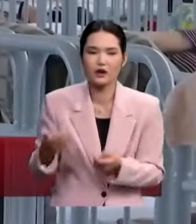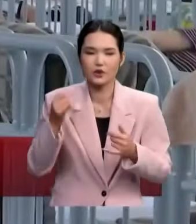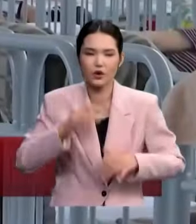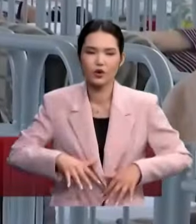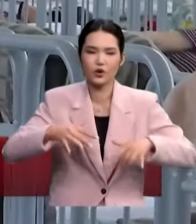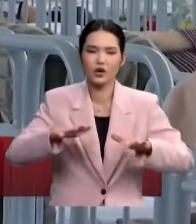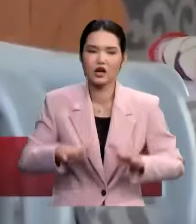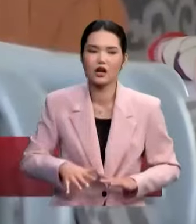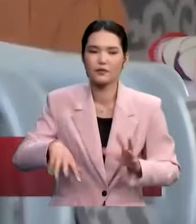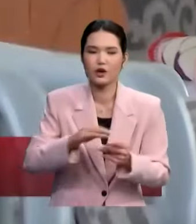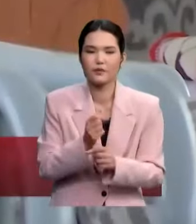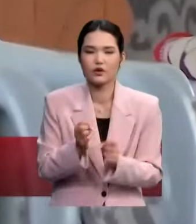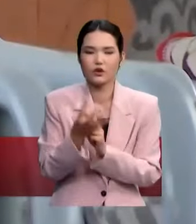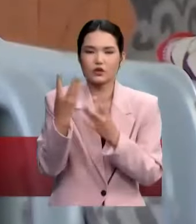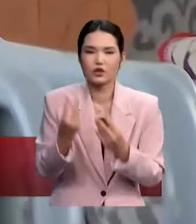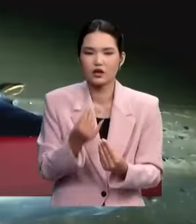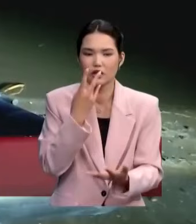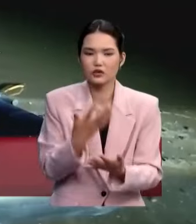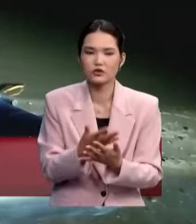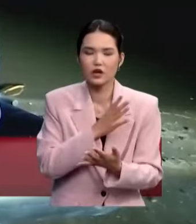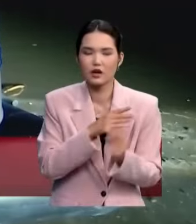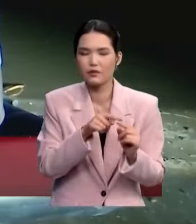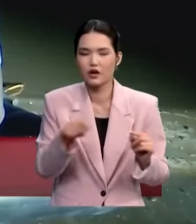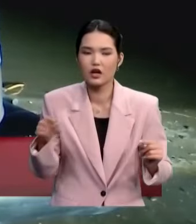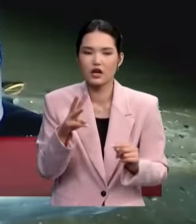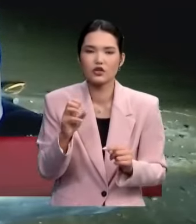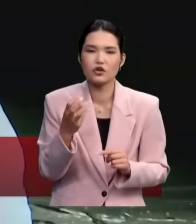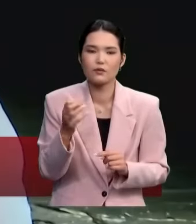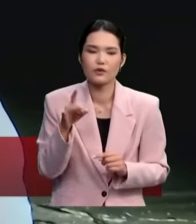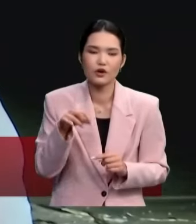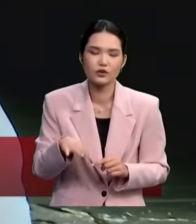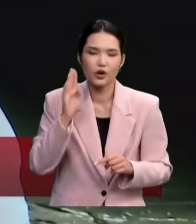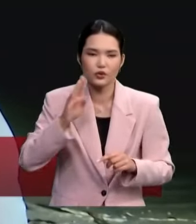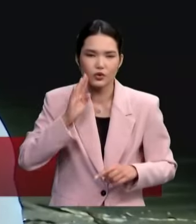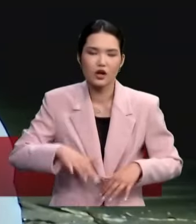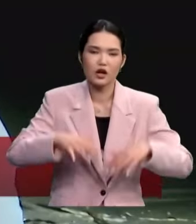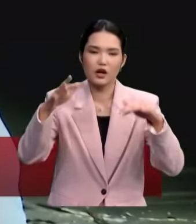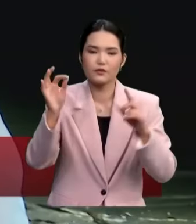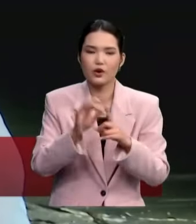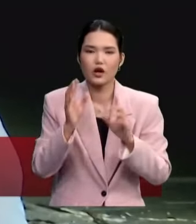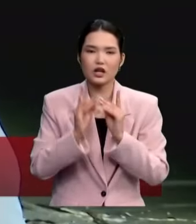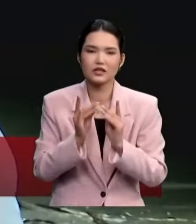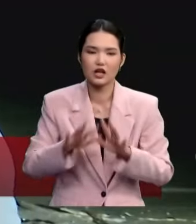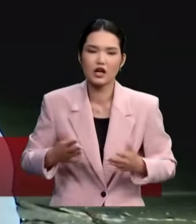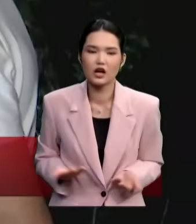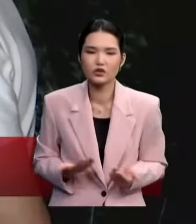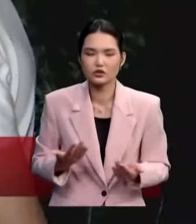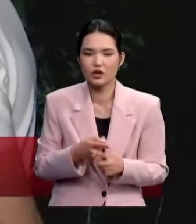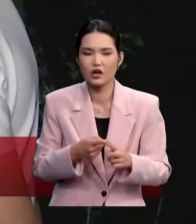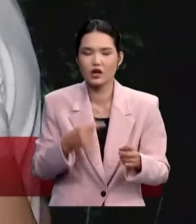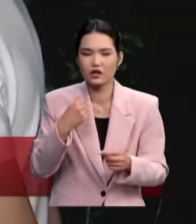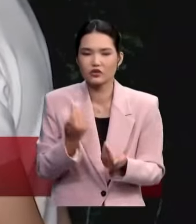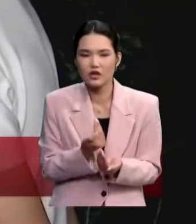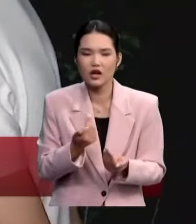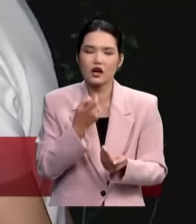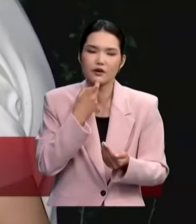бойынша эвакуацияланғандар саны 14 мыңға жуықтайды. Солардың бірі Шымболат Жұмалиев. Баспанасын су басып, қазір отбасымен жатақханада жүргеніне шағымданбады. Шымболатты